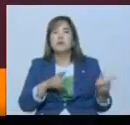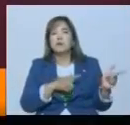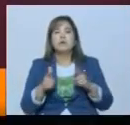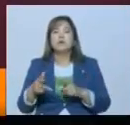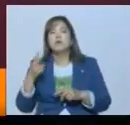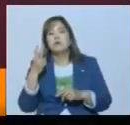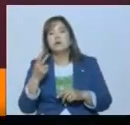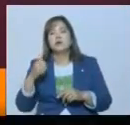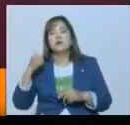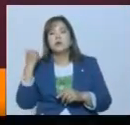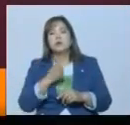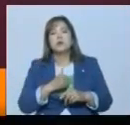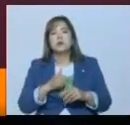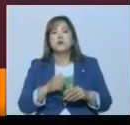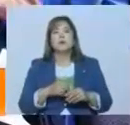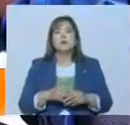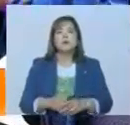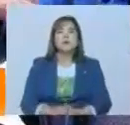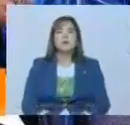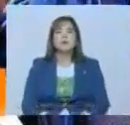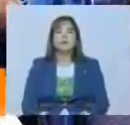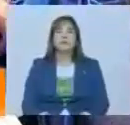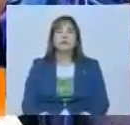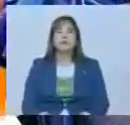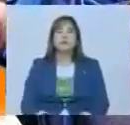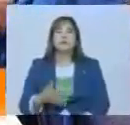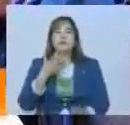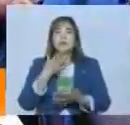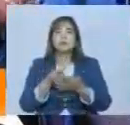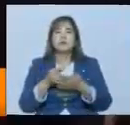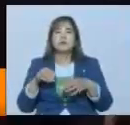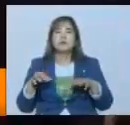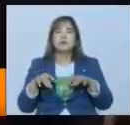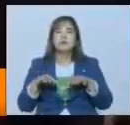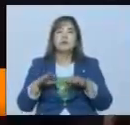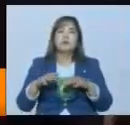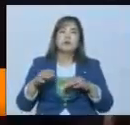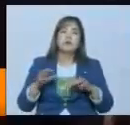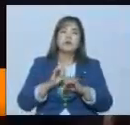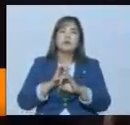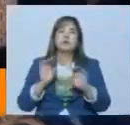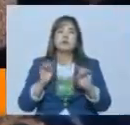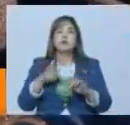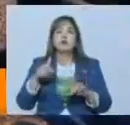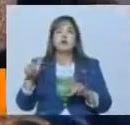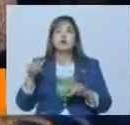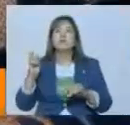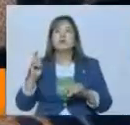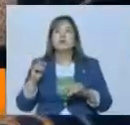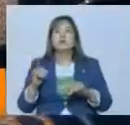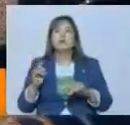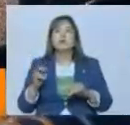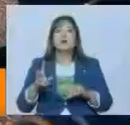Сольные исполнители готовились отдельно. Свой вклад в проведение праздничного вечера внес и ученик Гарифуллы Хурмангалиева